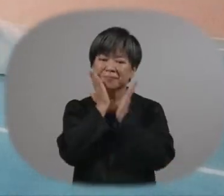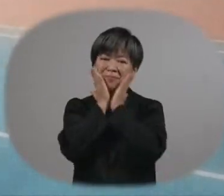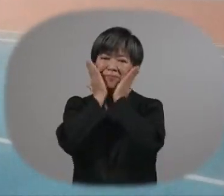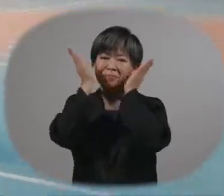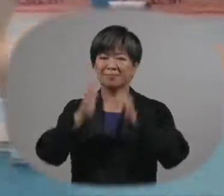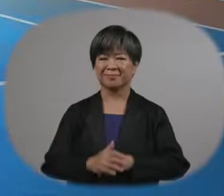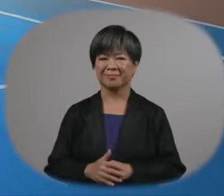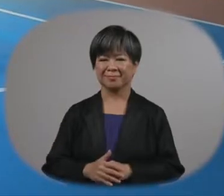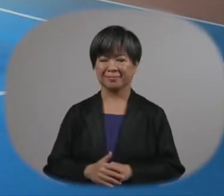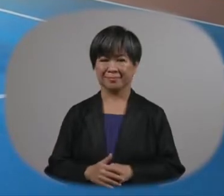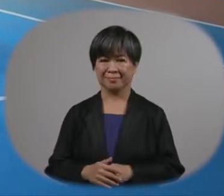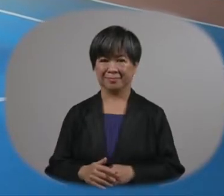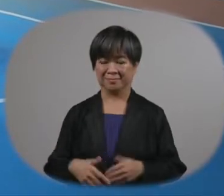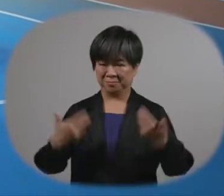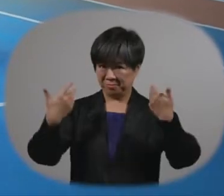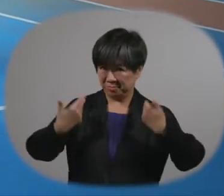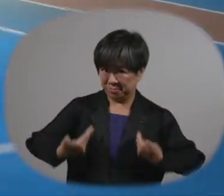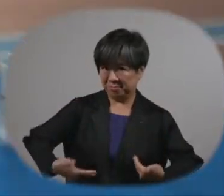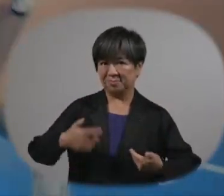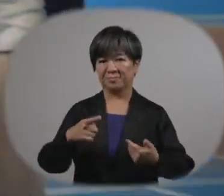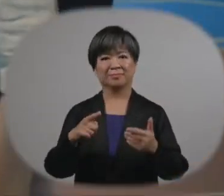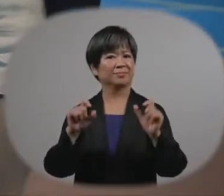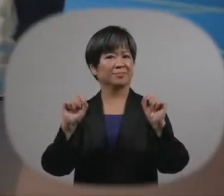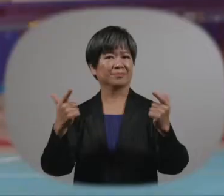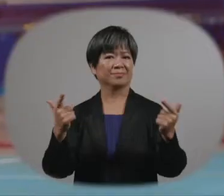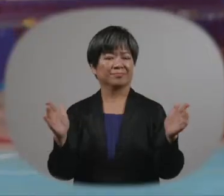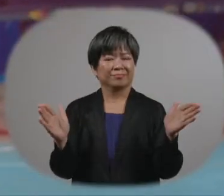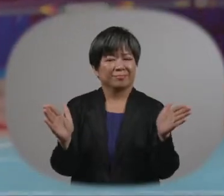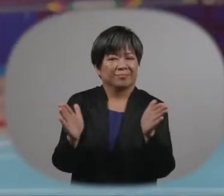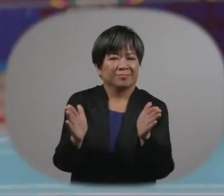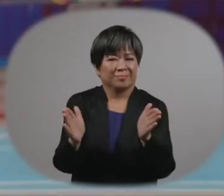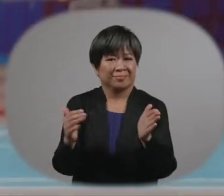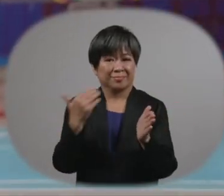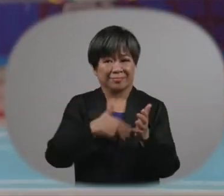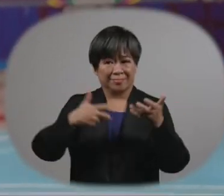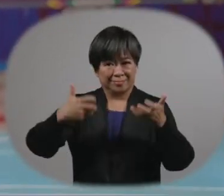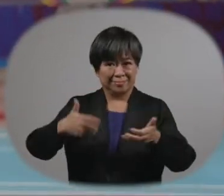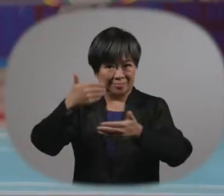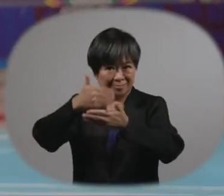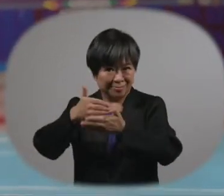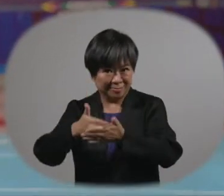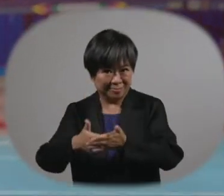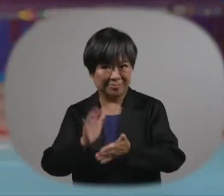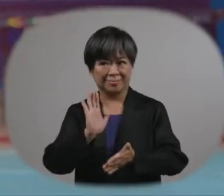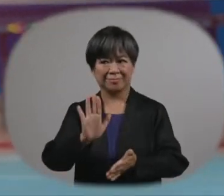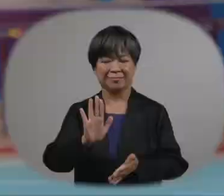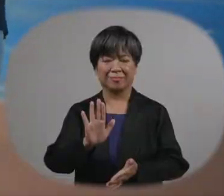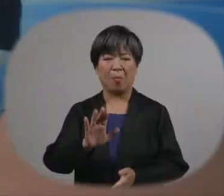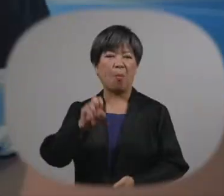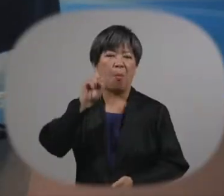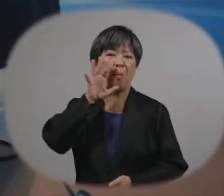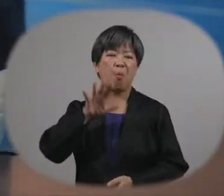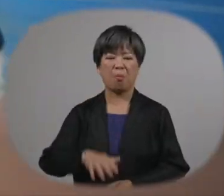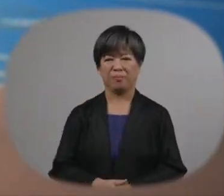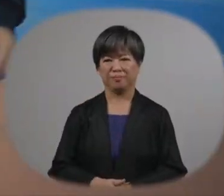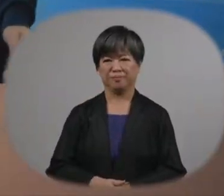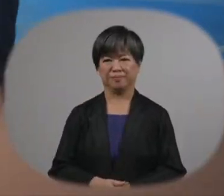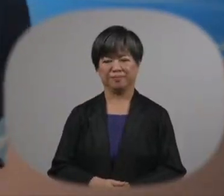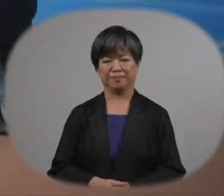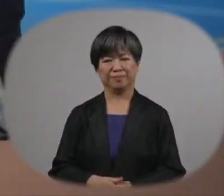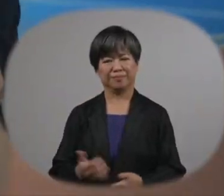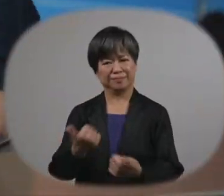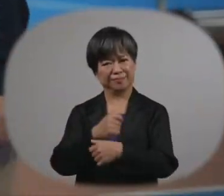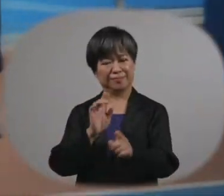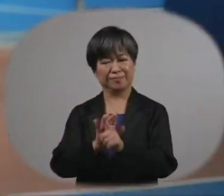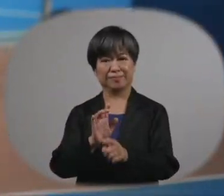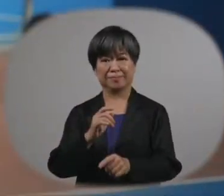身体的体态就会不一样的时候，当体重慢慢下降的时候，那是一种成就感，代表